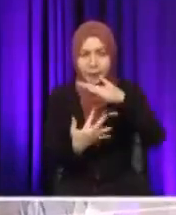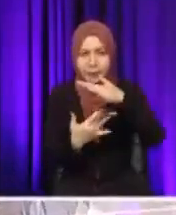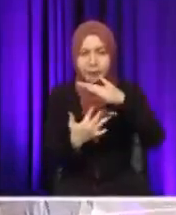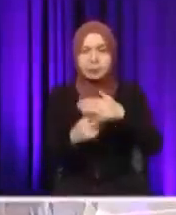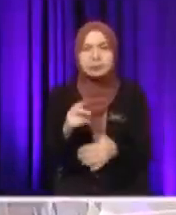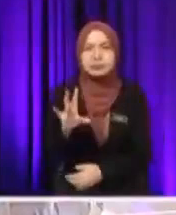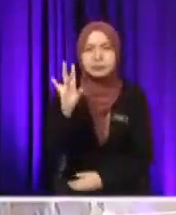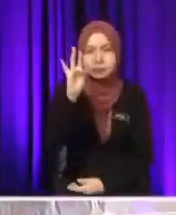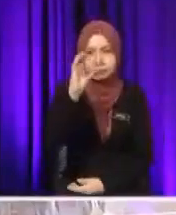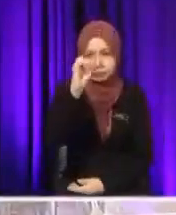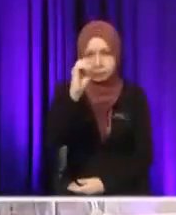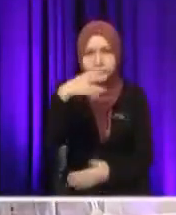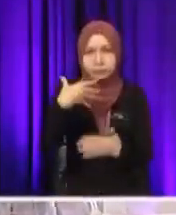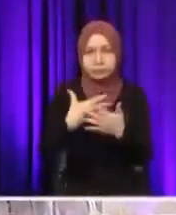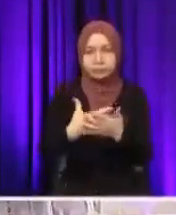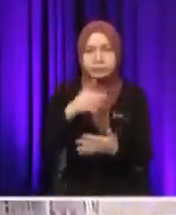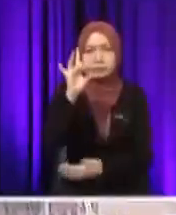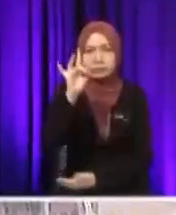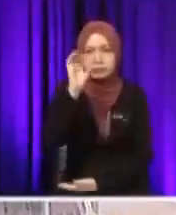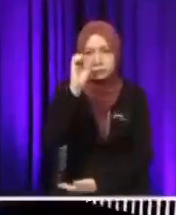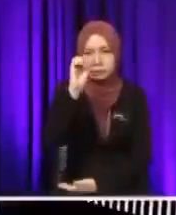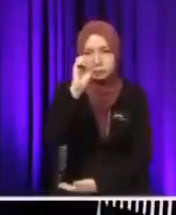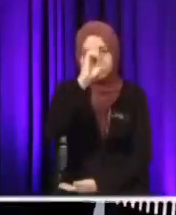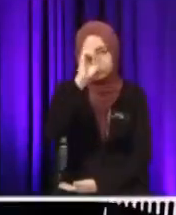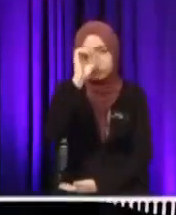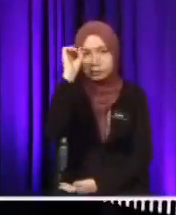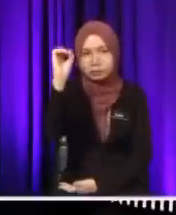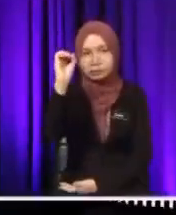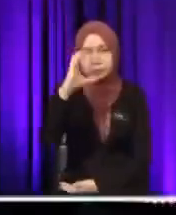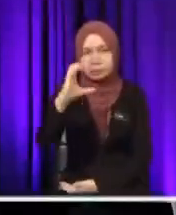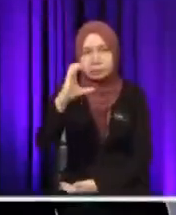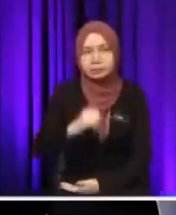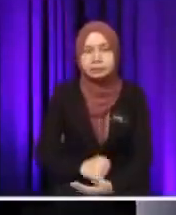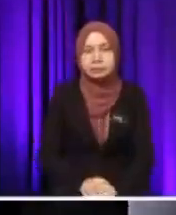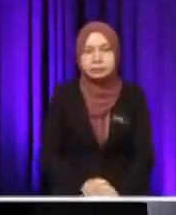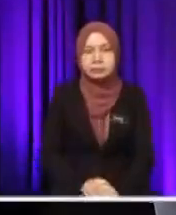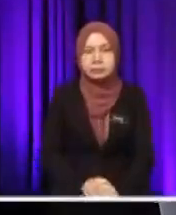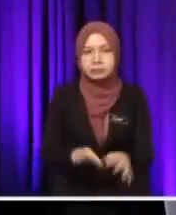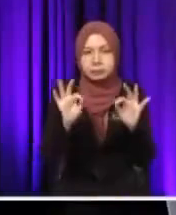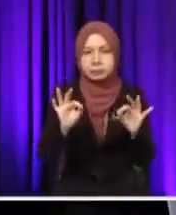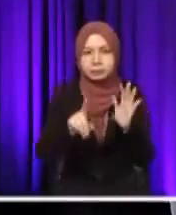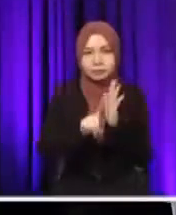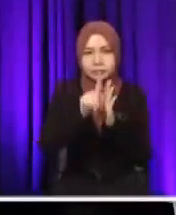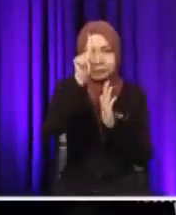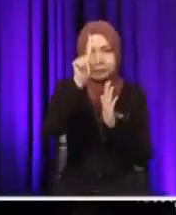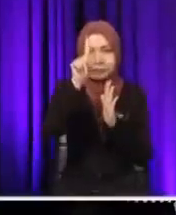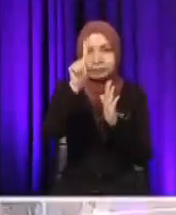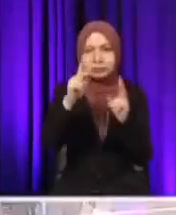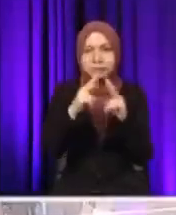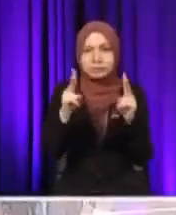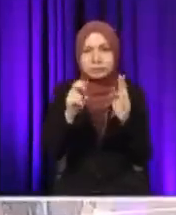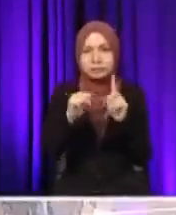darjah Celsius. 70 hingga 80 darjah Celsius. Wow. Okey, baik. Okey. Jadi kalau tinggi sangat suhu dia boleh hangus. Tapi